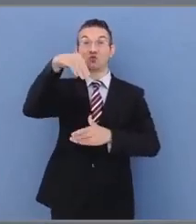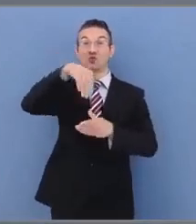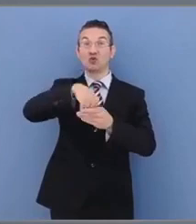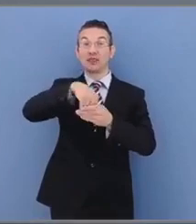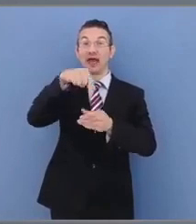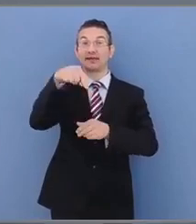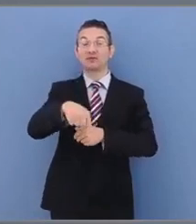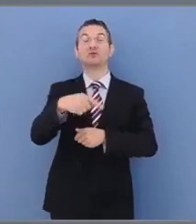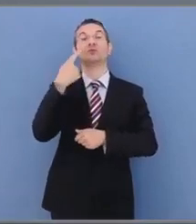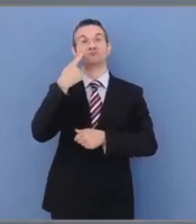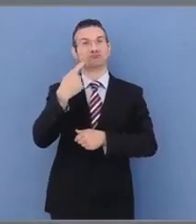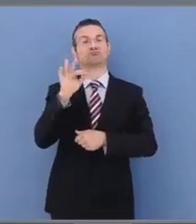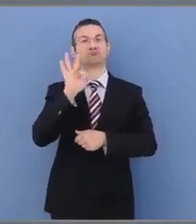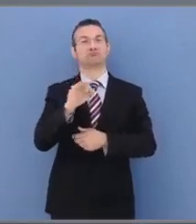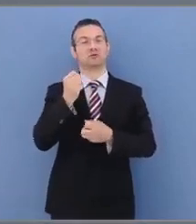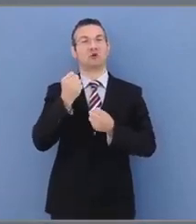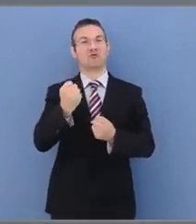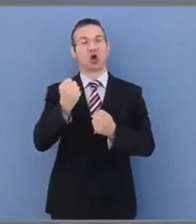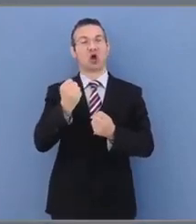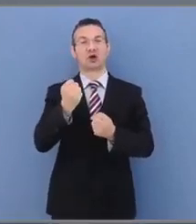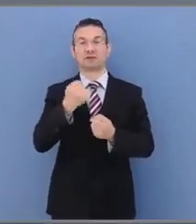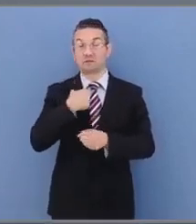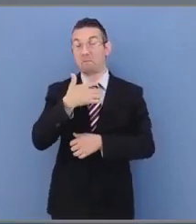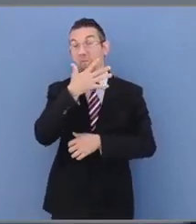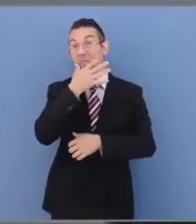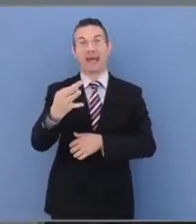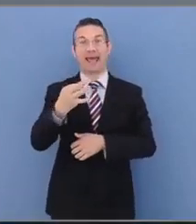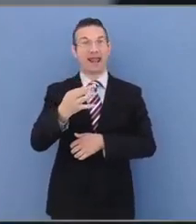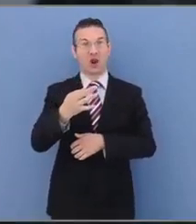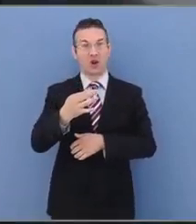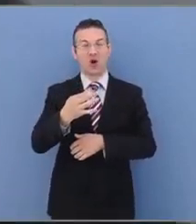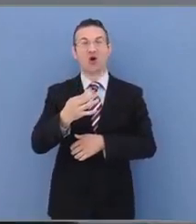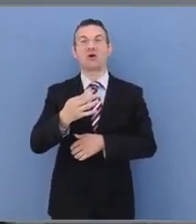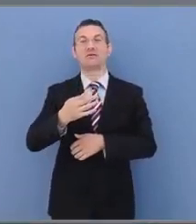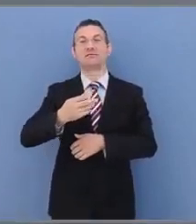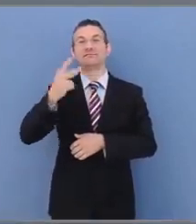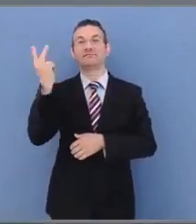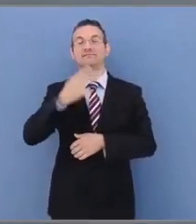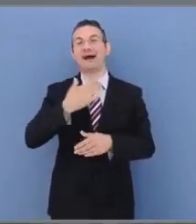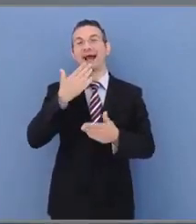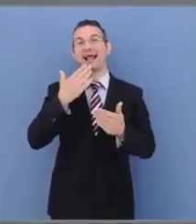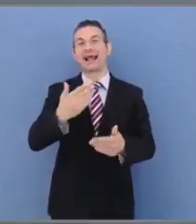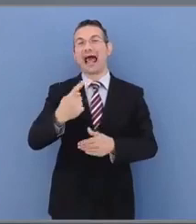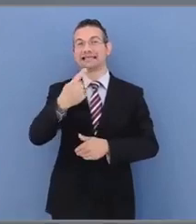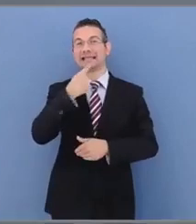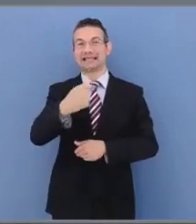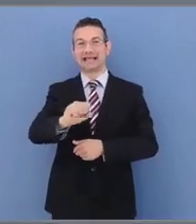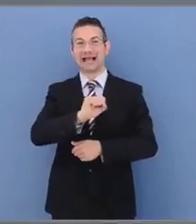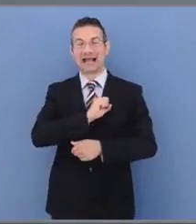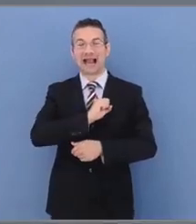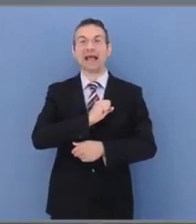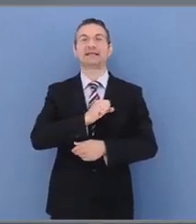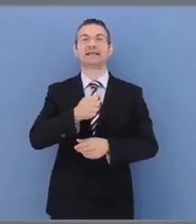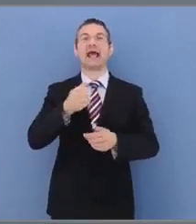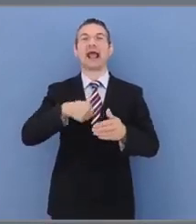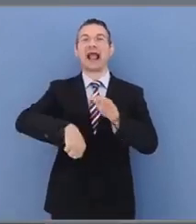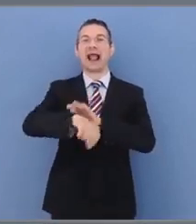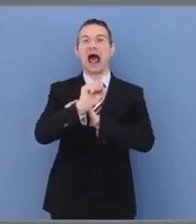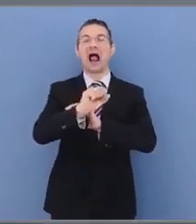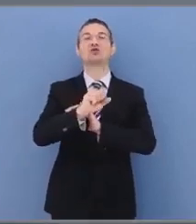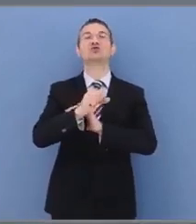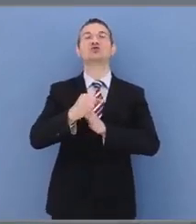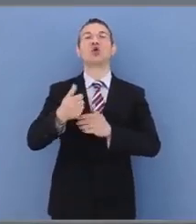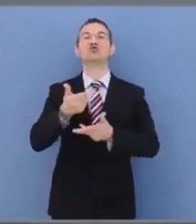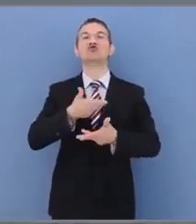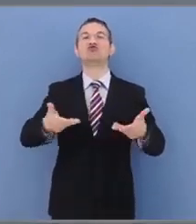forte, bello, se non dire. Ovviamente questo è tutto grazie a chi crede in calcio sociale, come ad esempio Massimo, Giulia, chi sta sempre